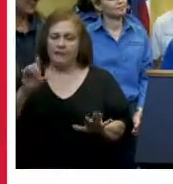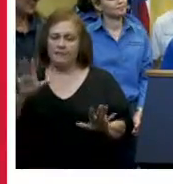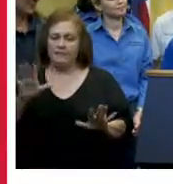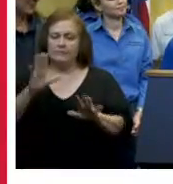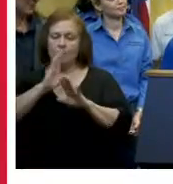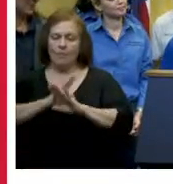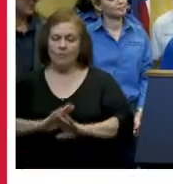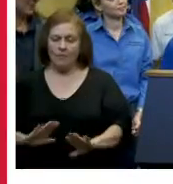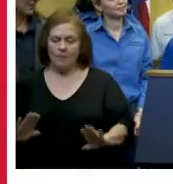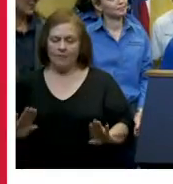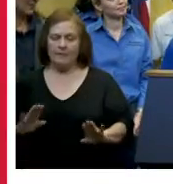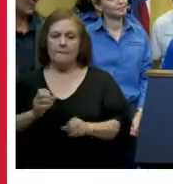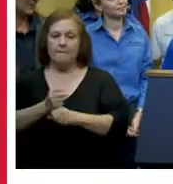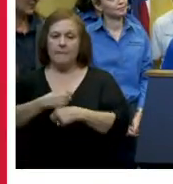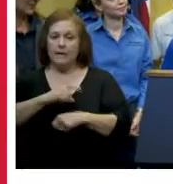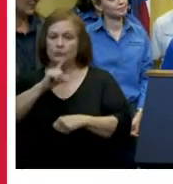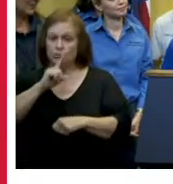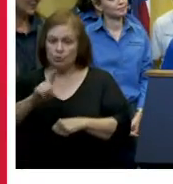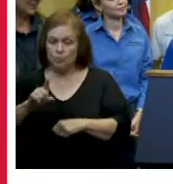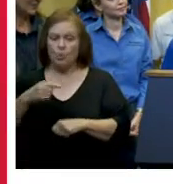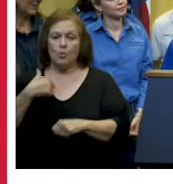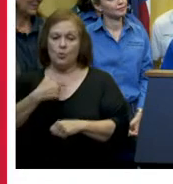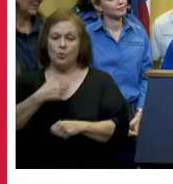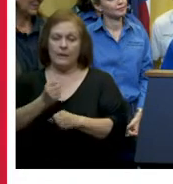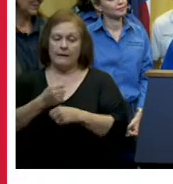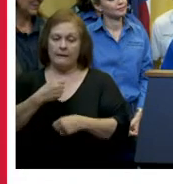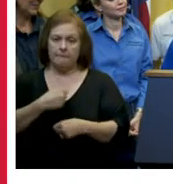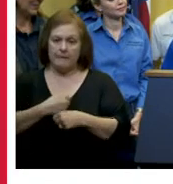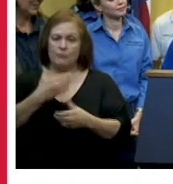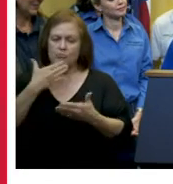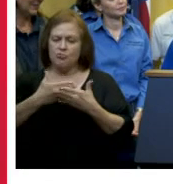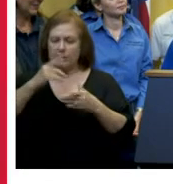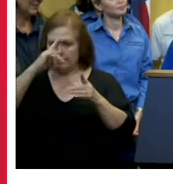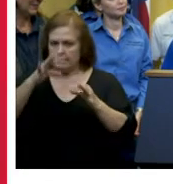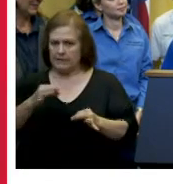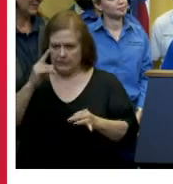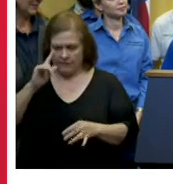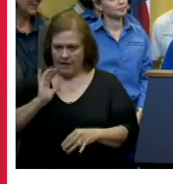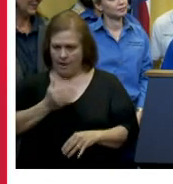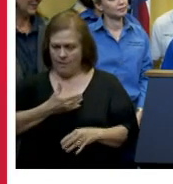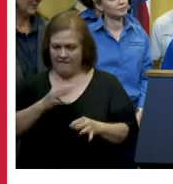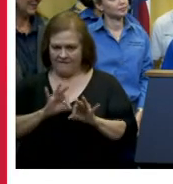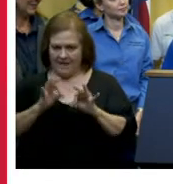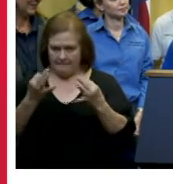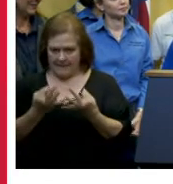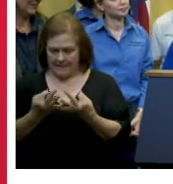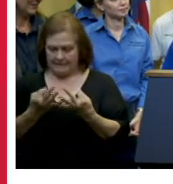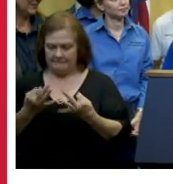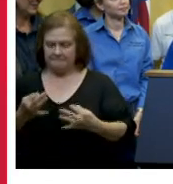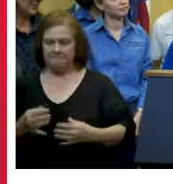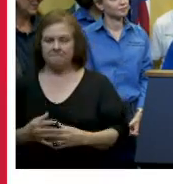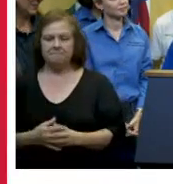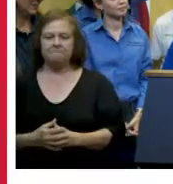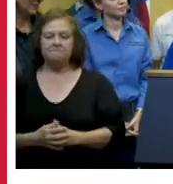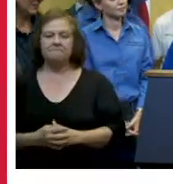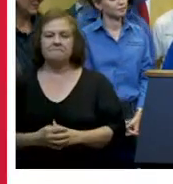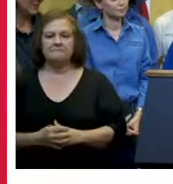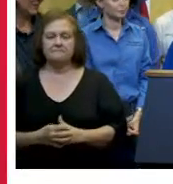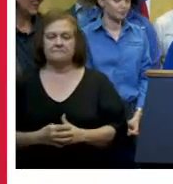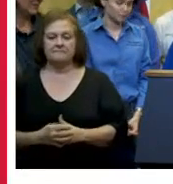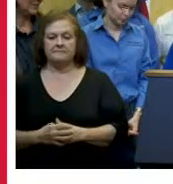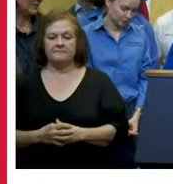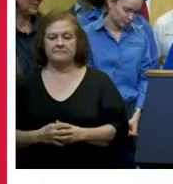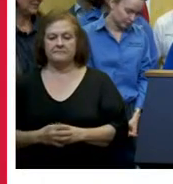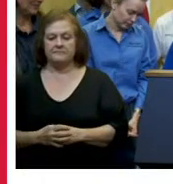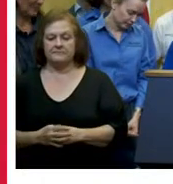and just make sure that we make responsible decision for our family kính thưa quý vị báo của barry nó